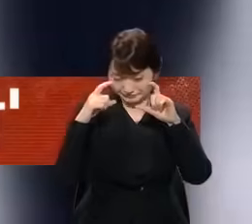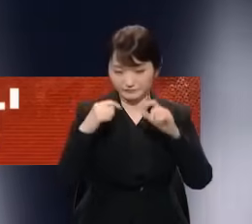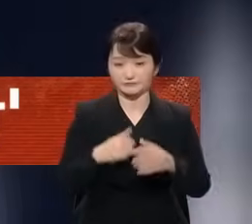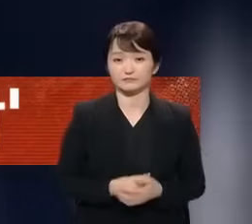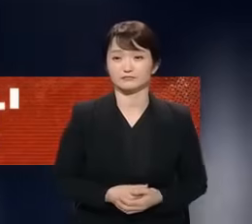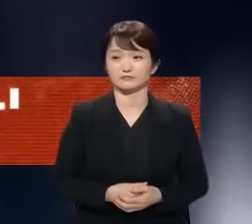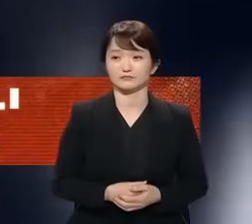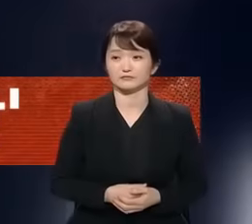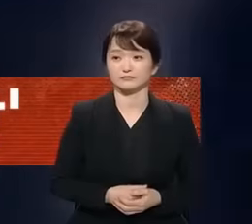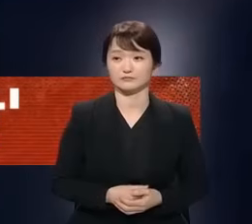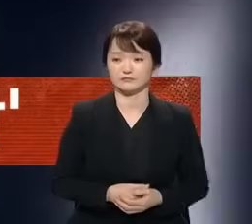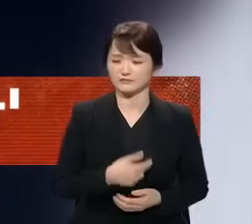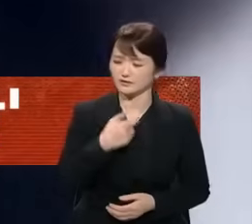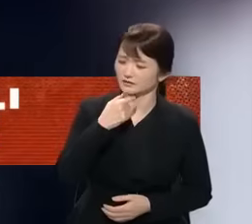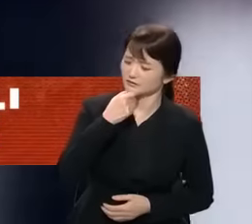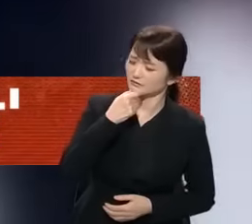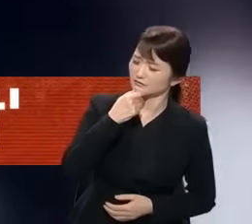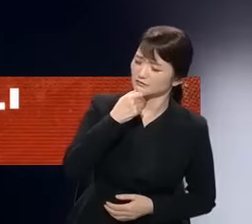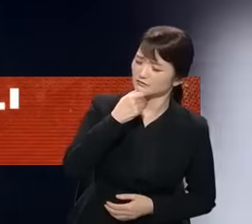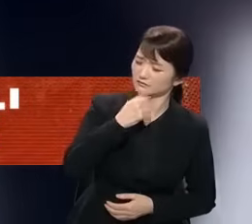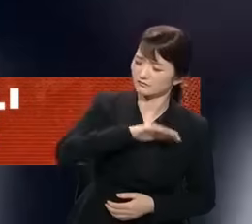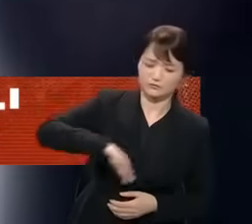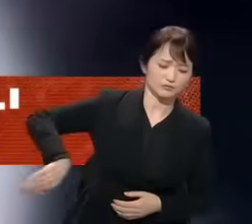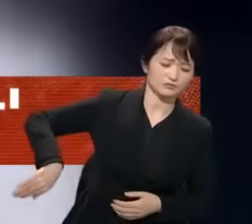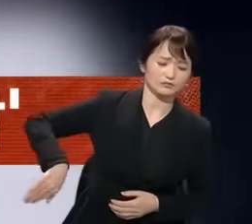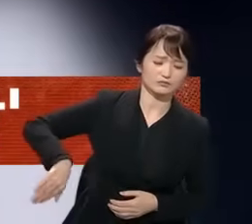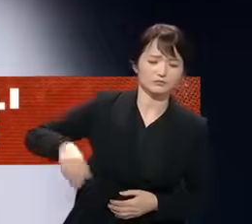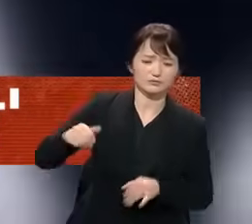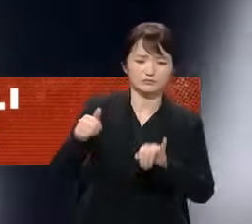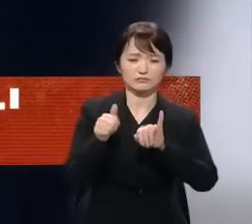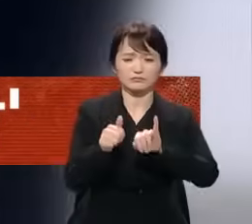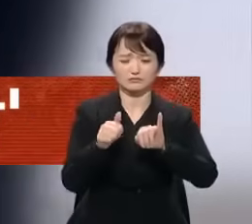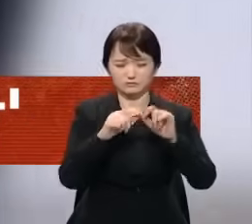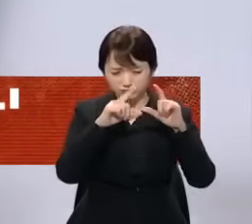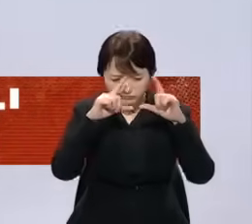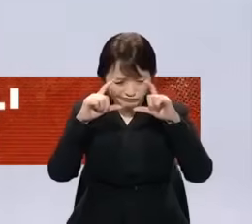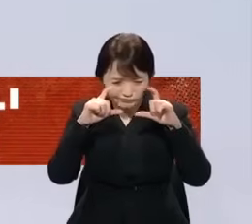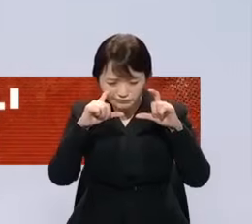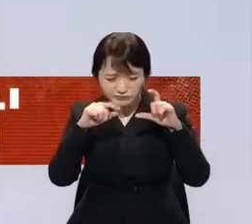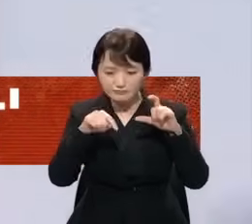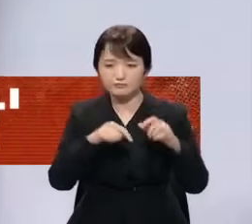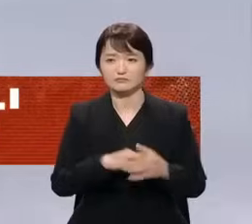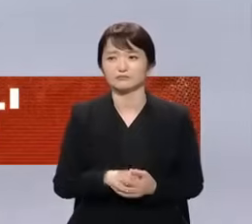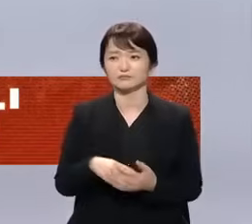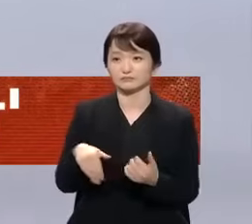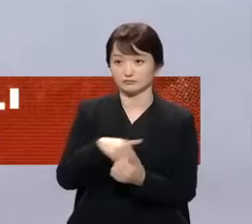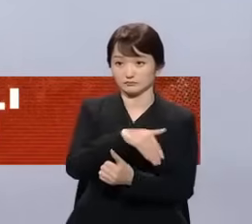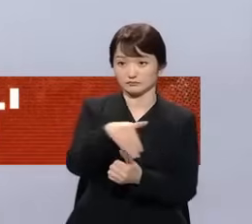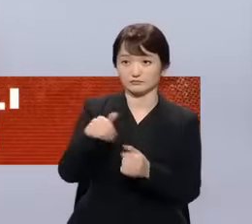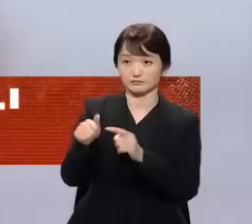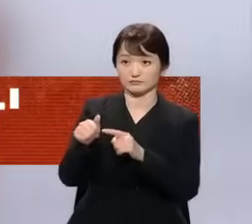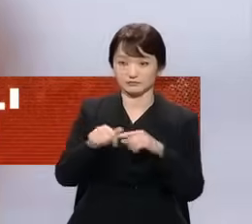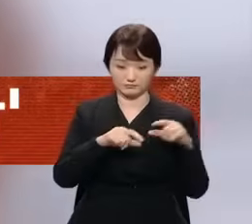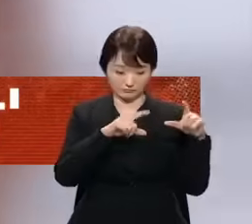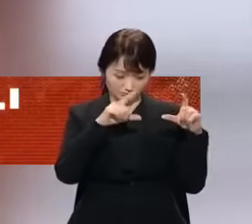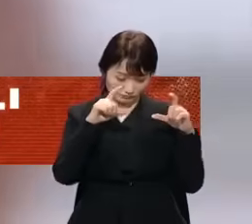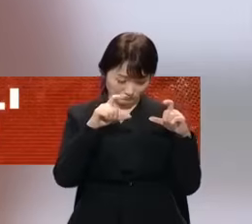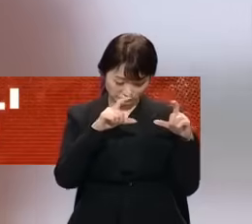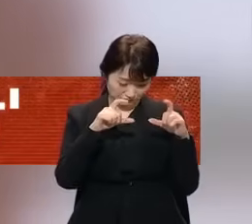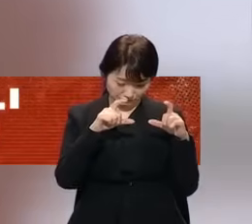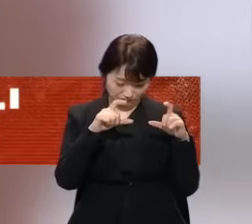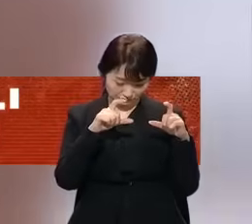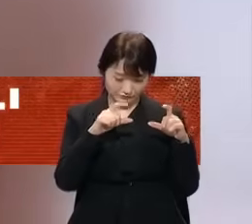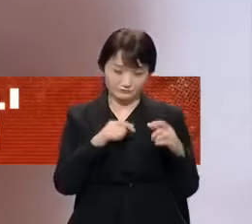아니 저걸 싫다고 하고 또 왜 찍고 있어 저걸? 이런 상황에서도요. 주변 남성들은 카메라를 내려놓질